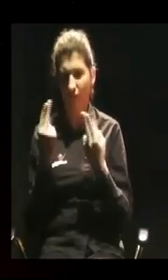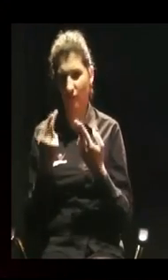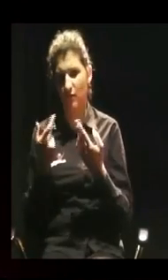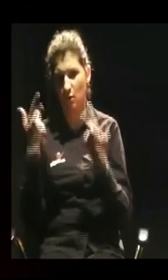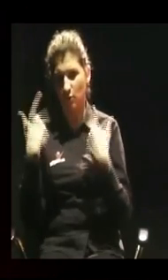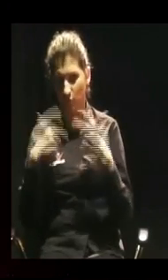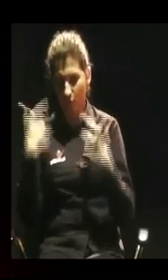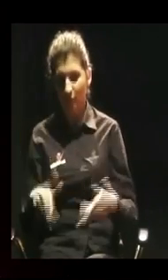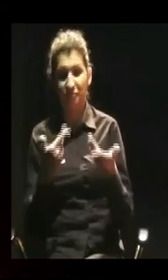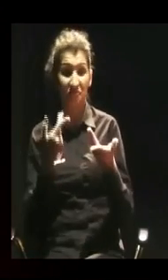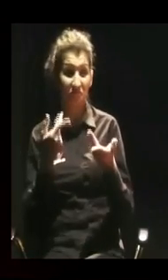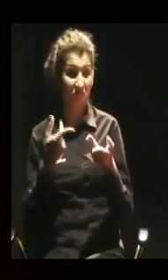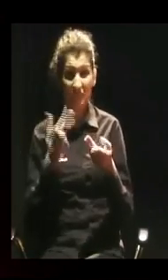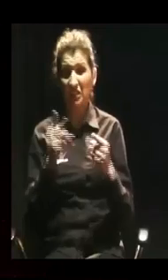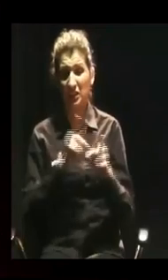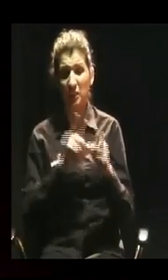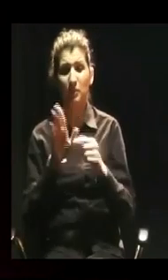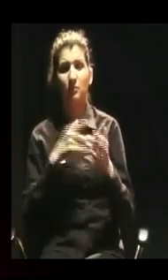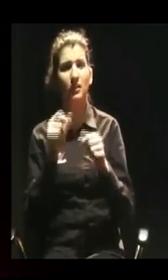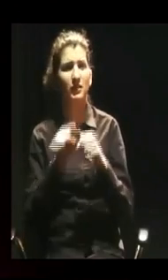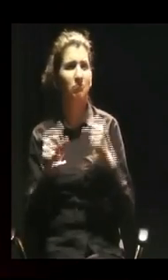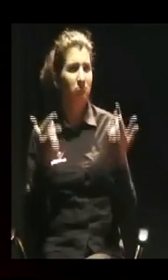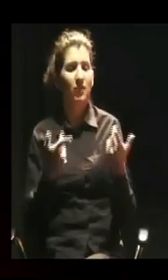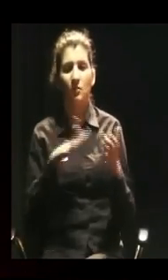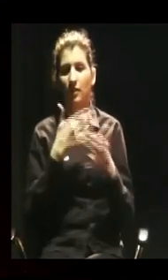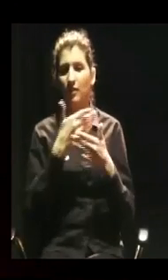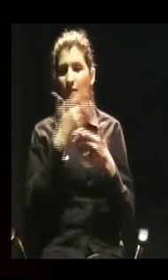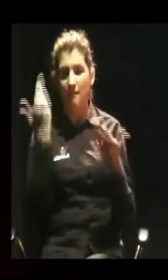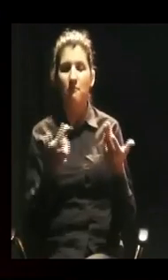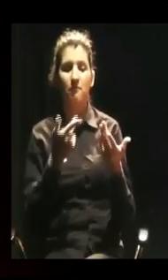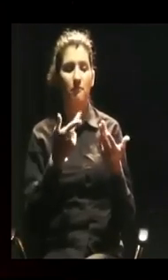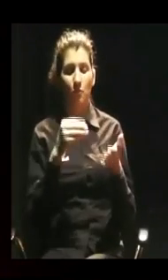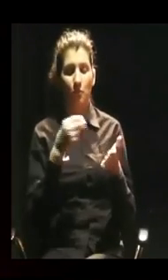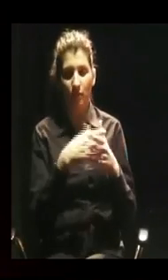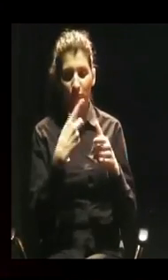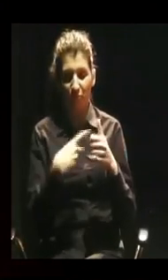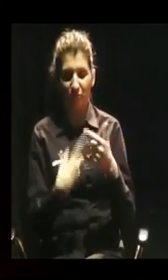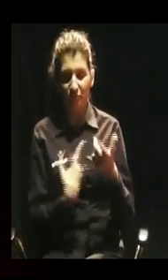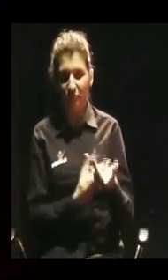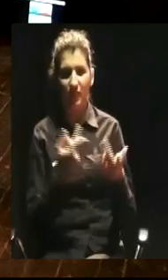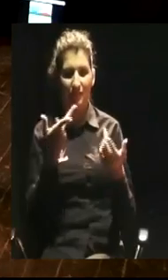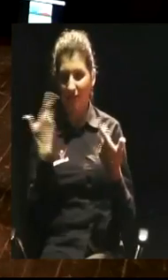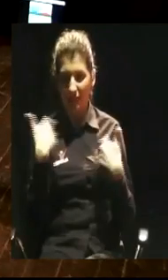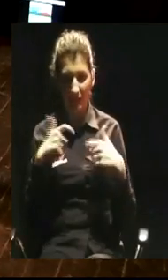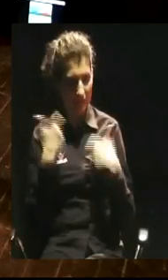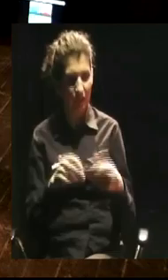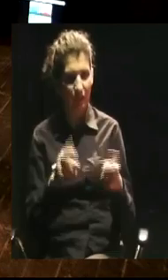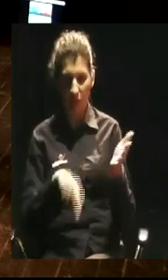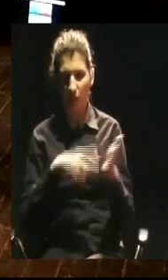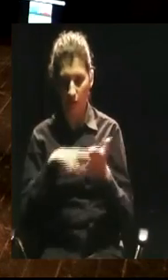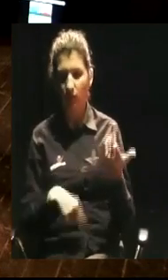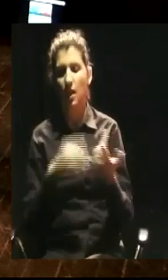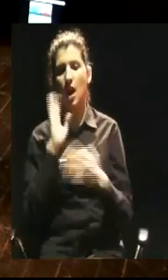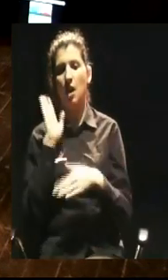naszego nieposiadania zrobić niezłą autokreację i prawda, być w jakimś